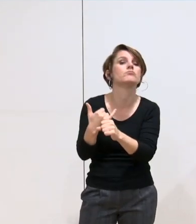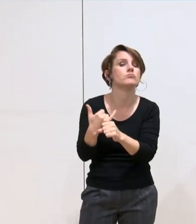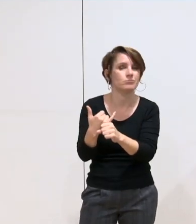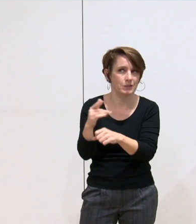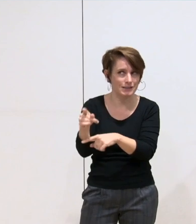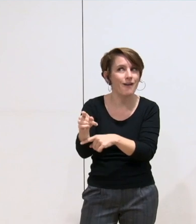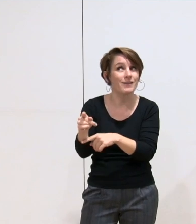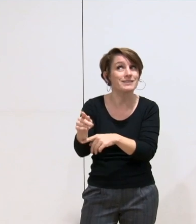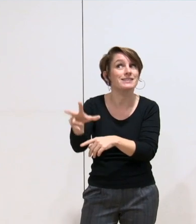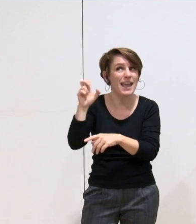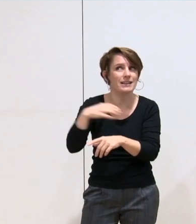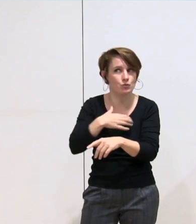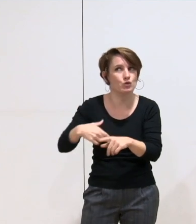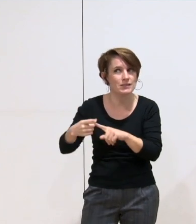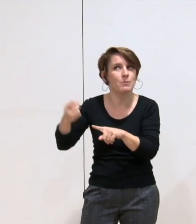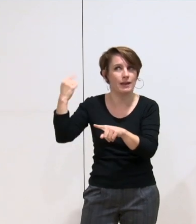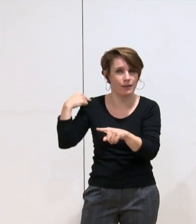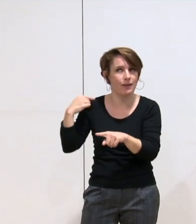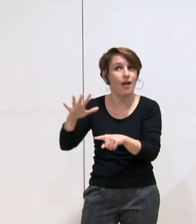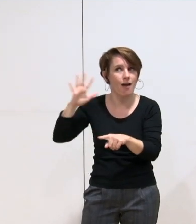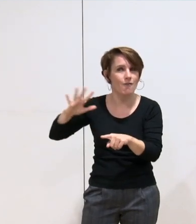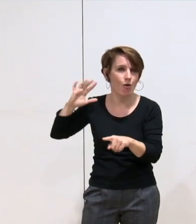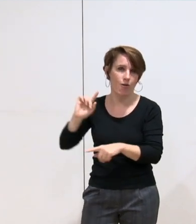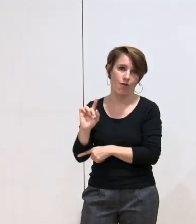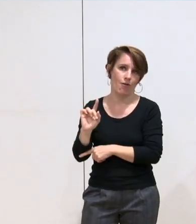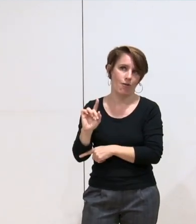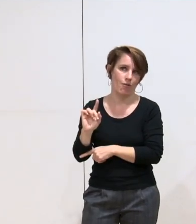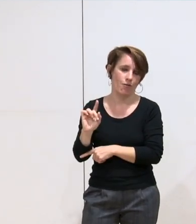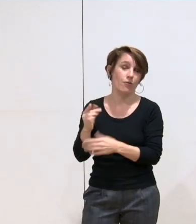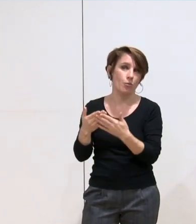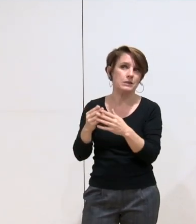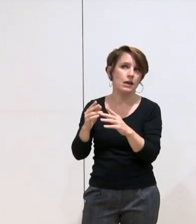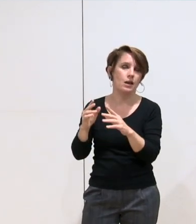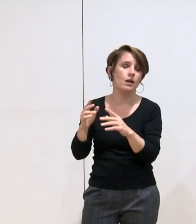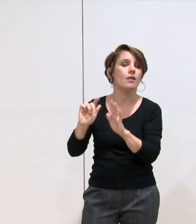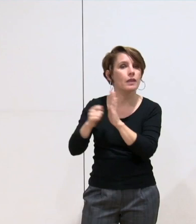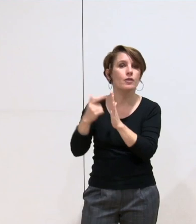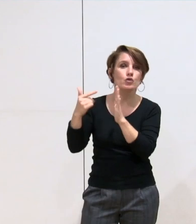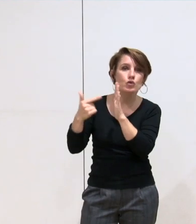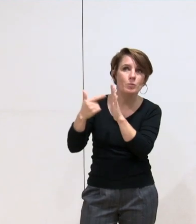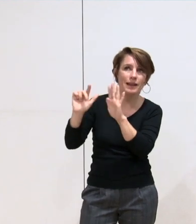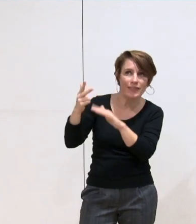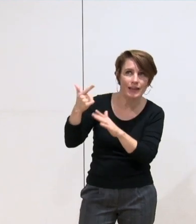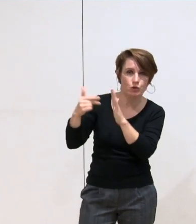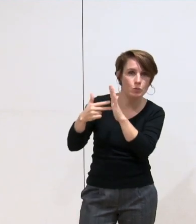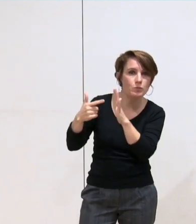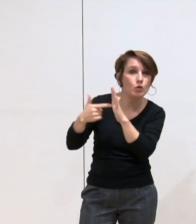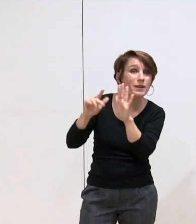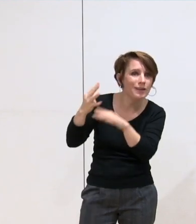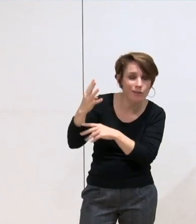anciens. Là aussi, le compte administratif permettra de faire le